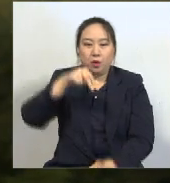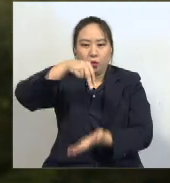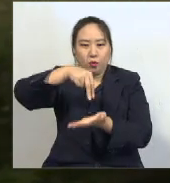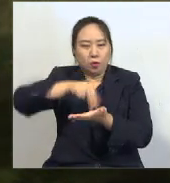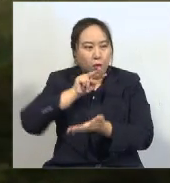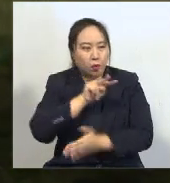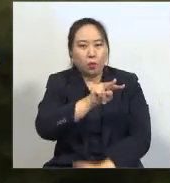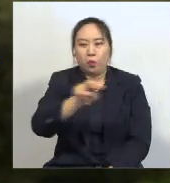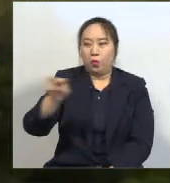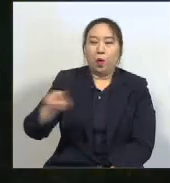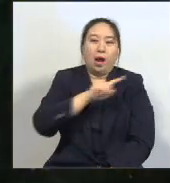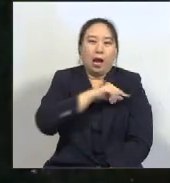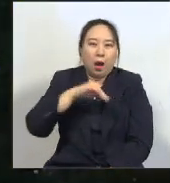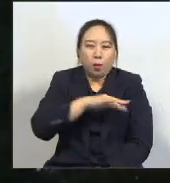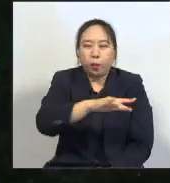ในเขื่อนราชประภา